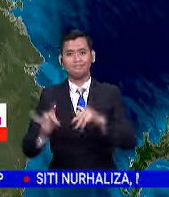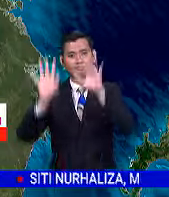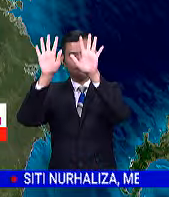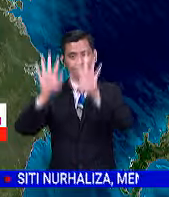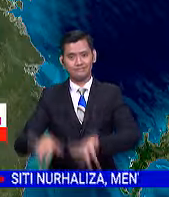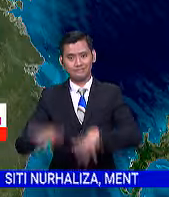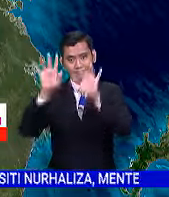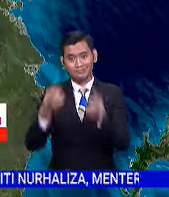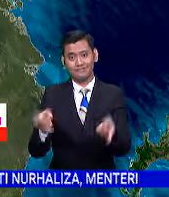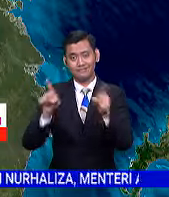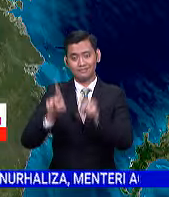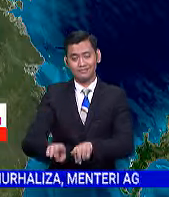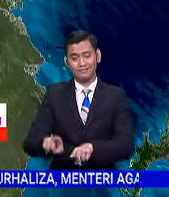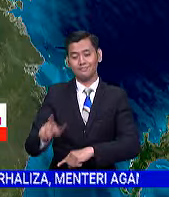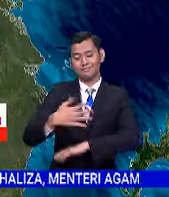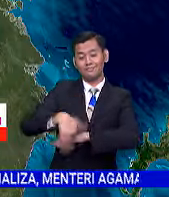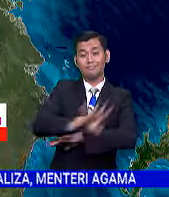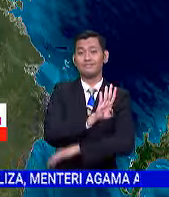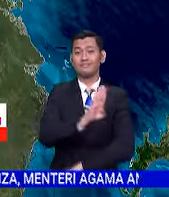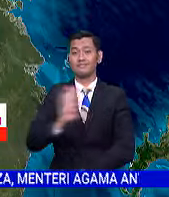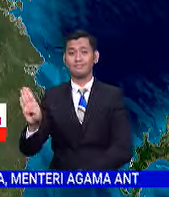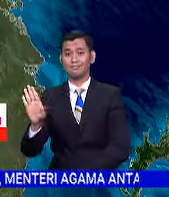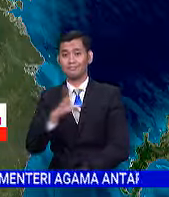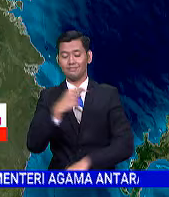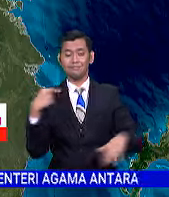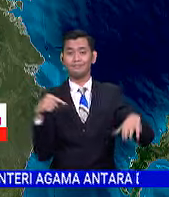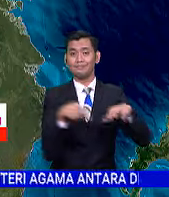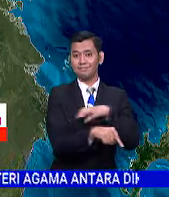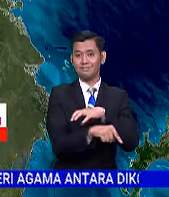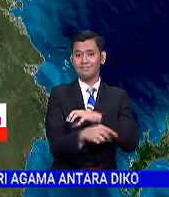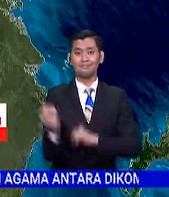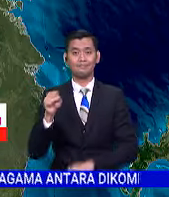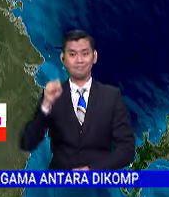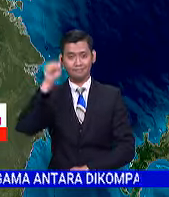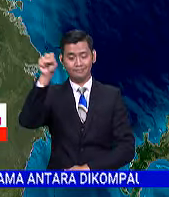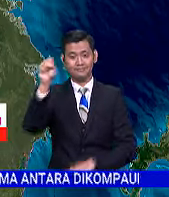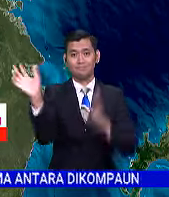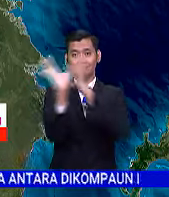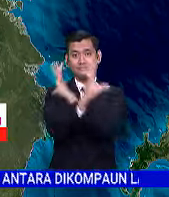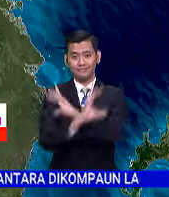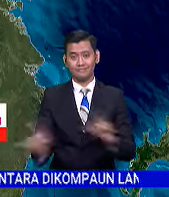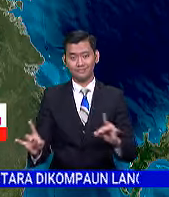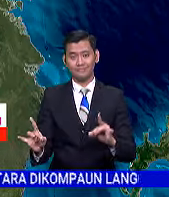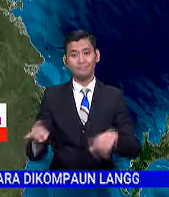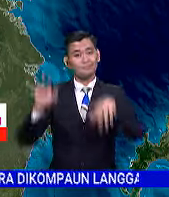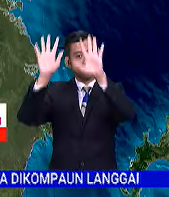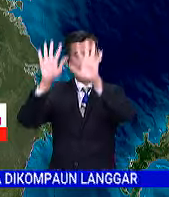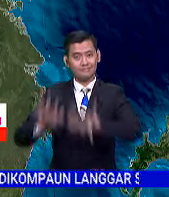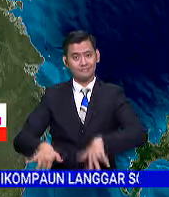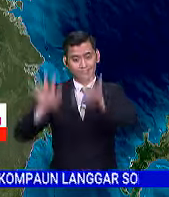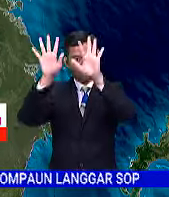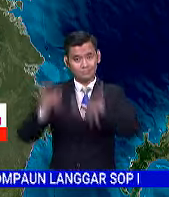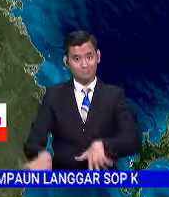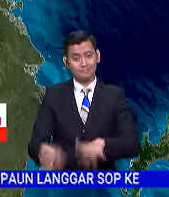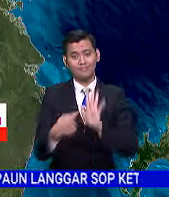berlaku disekitar bahagiana pantai barat dan pedalaman negeri Saba mereka lebar wisrawa bola hujan dari bukti resi lihat